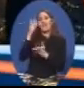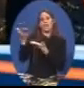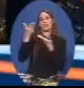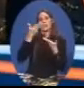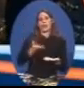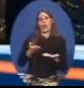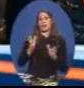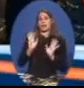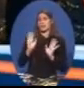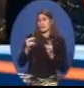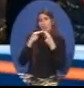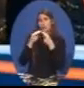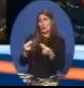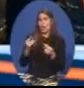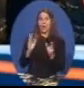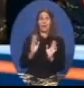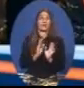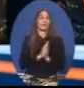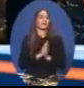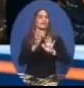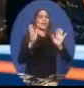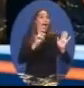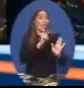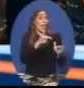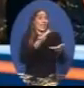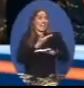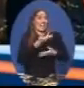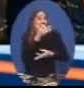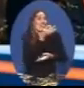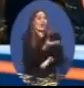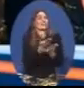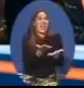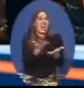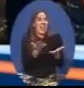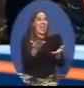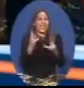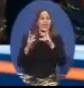אוקיי. אני מאוד מודה לך. שנה שלמה חיילות לא רואים מדהים בוועדה. ברקו, אני רציתי...